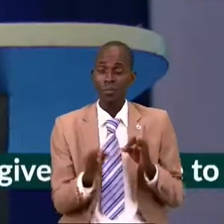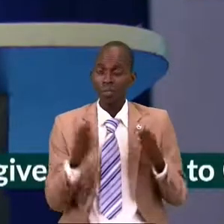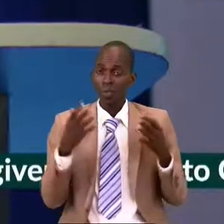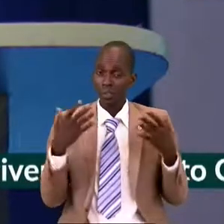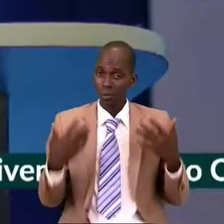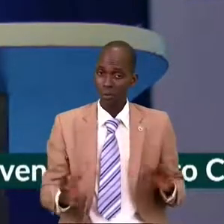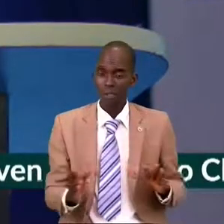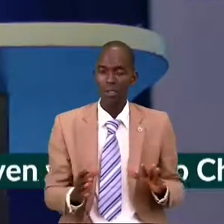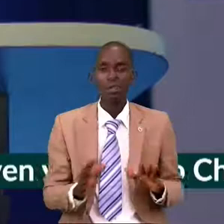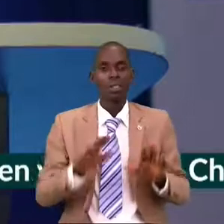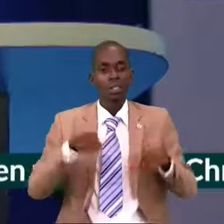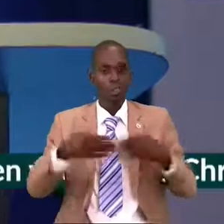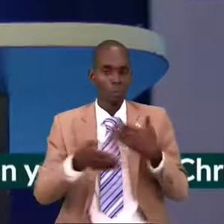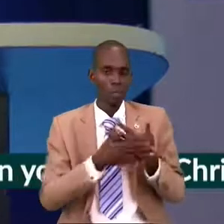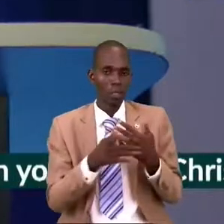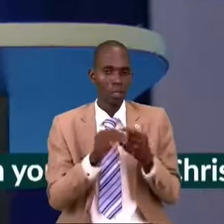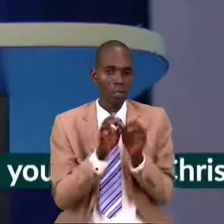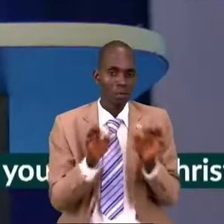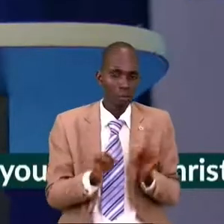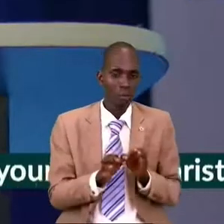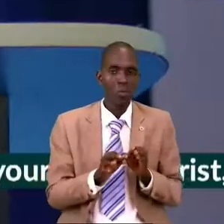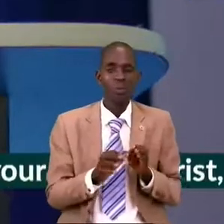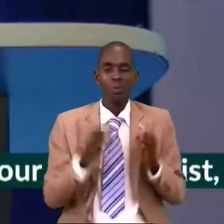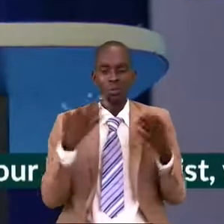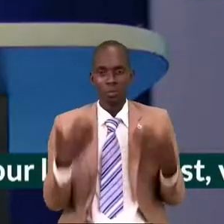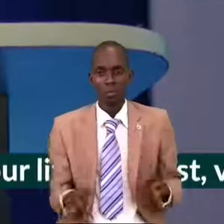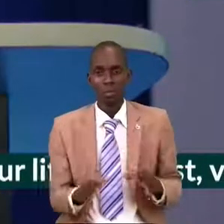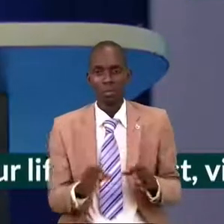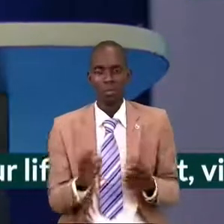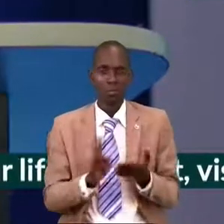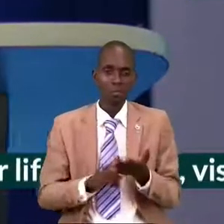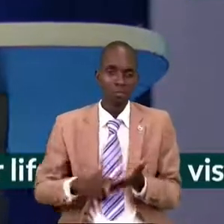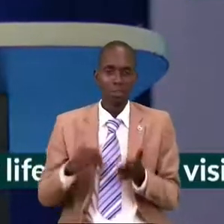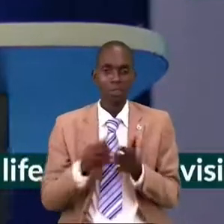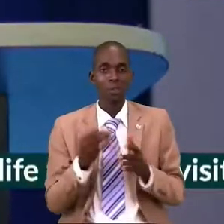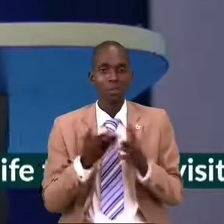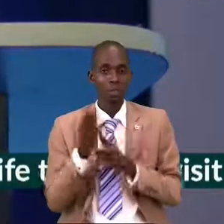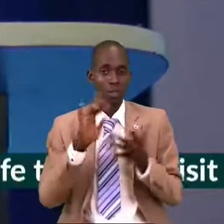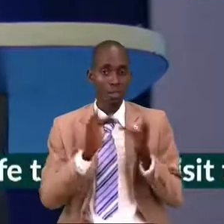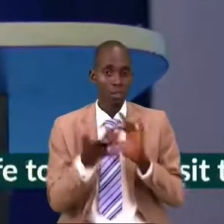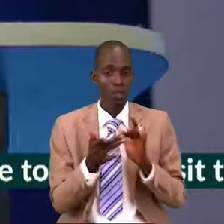Donc, occupons-nous rapidement de ceux-là qui ont donné leur vie au Seigneur ce soir.